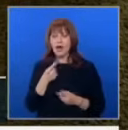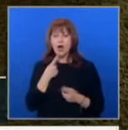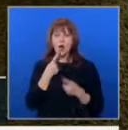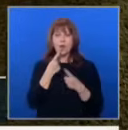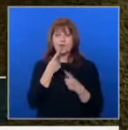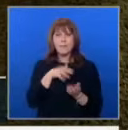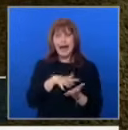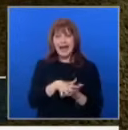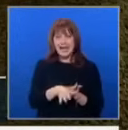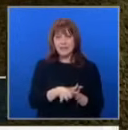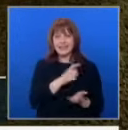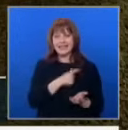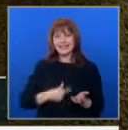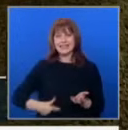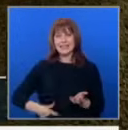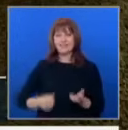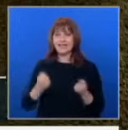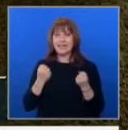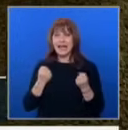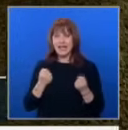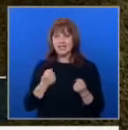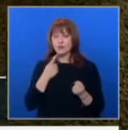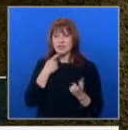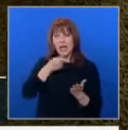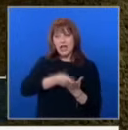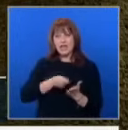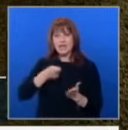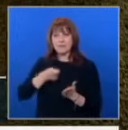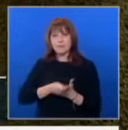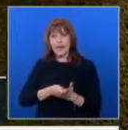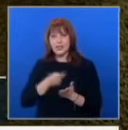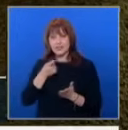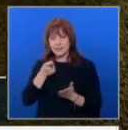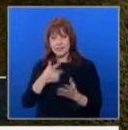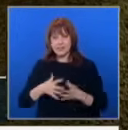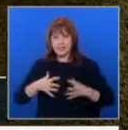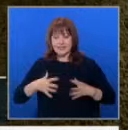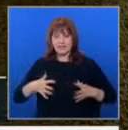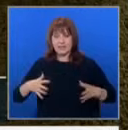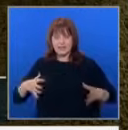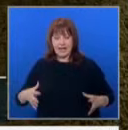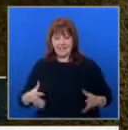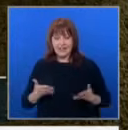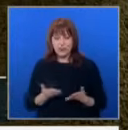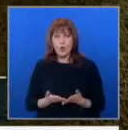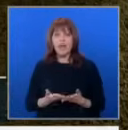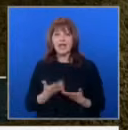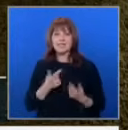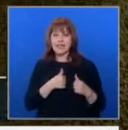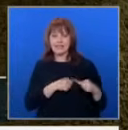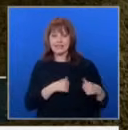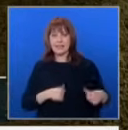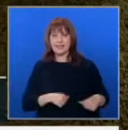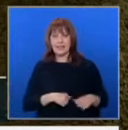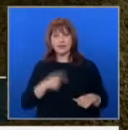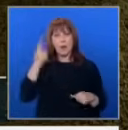за разходи на Национална здравноосигурителна каса, които са изплатени за лечението на заболяванията, свързани с затлъстяването, а именно сърдечно